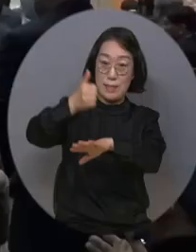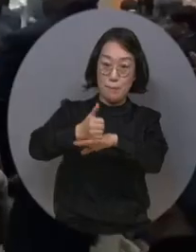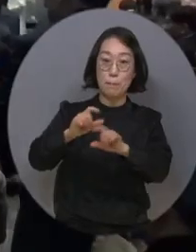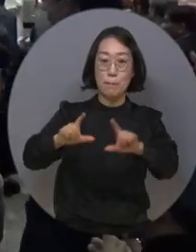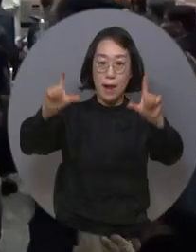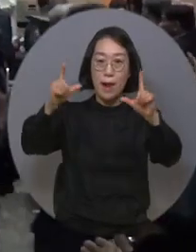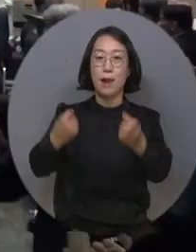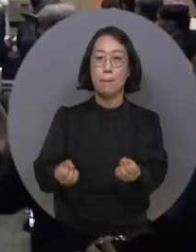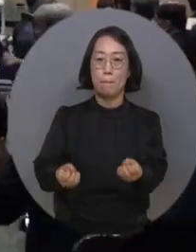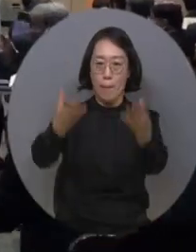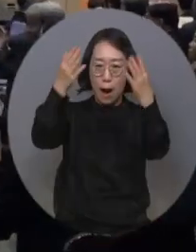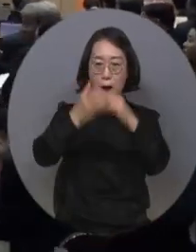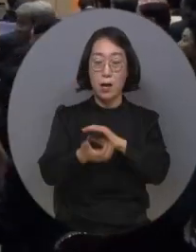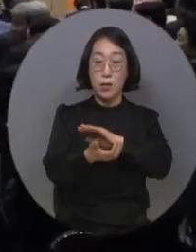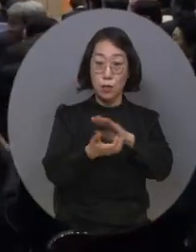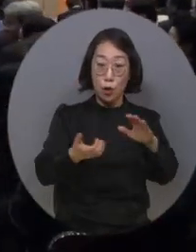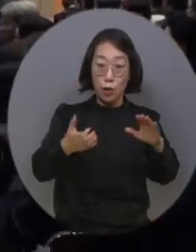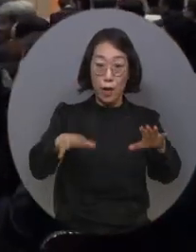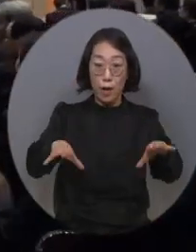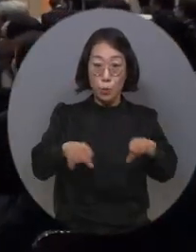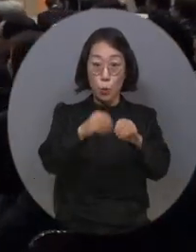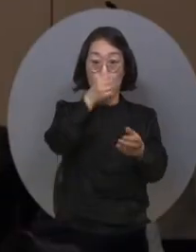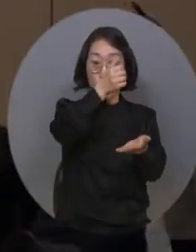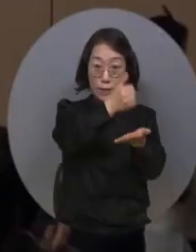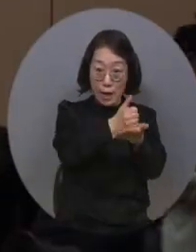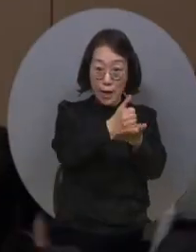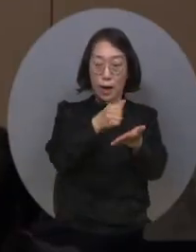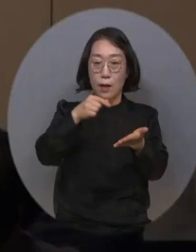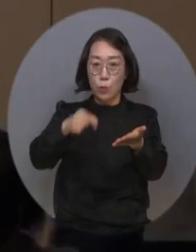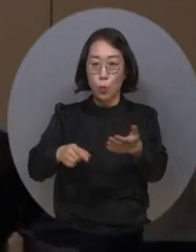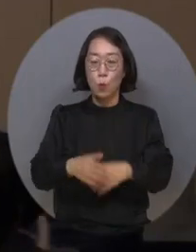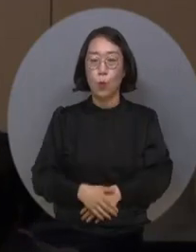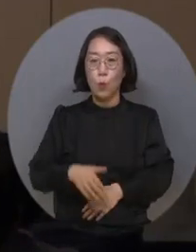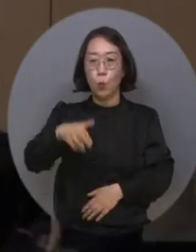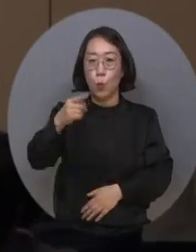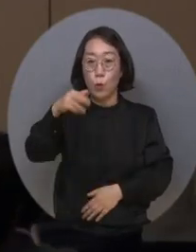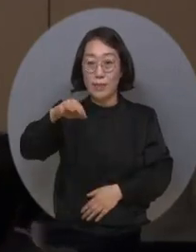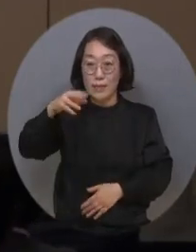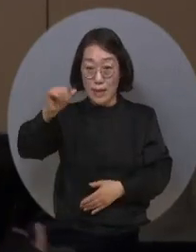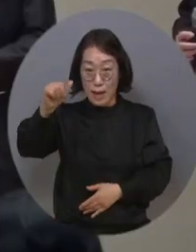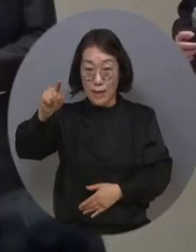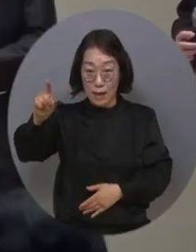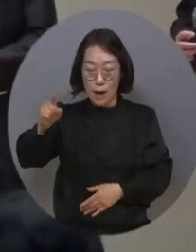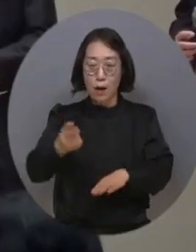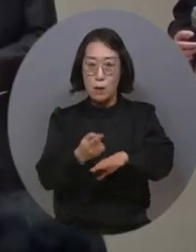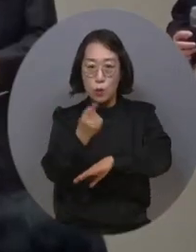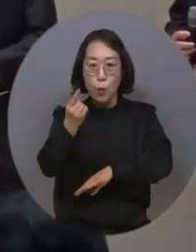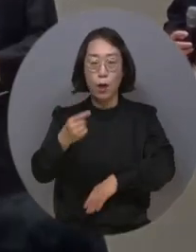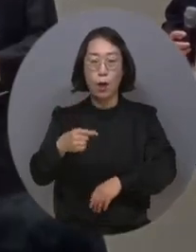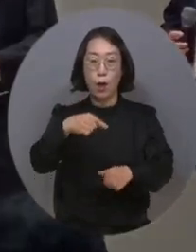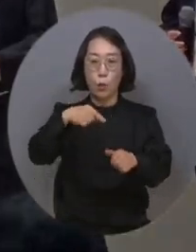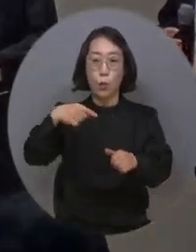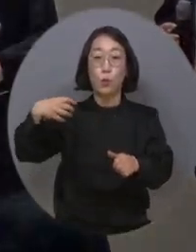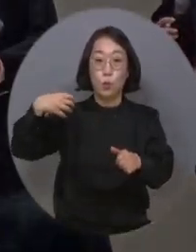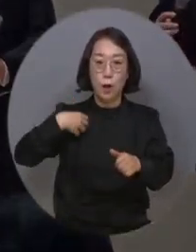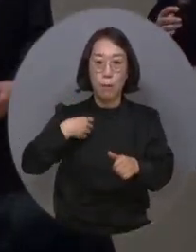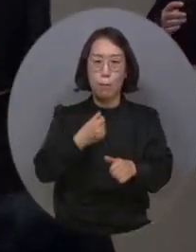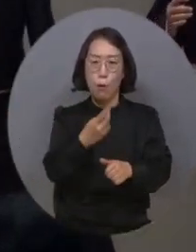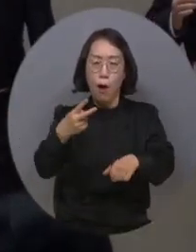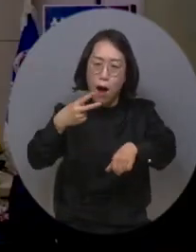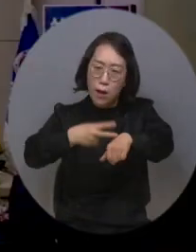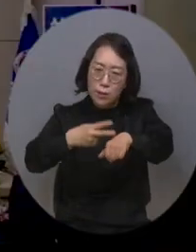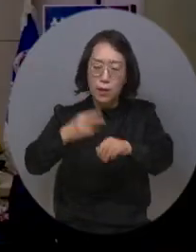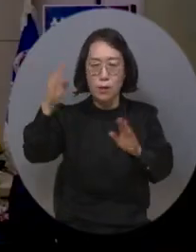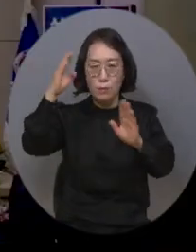이날 취임식에는 전임 총장단과 김관영 전북도지사, 서거석 전북교육감, 학생, 교직원 등